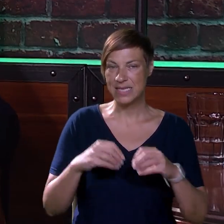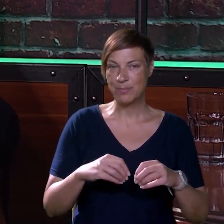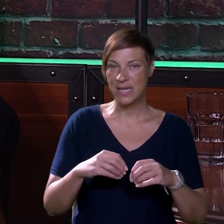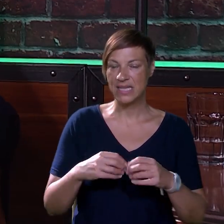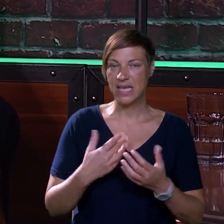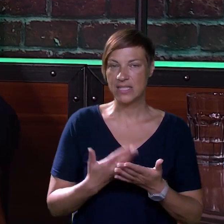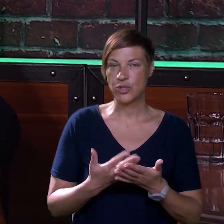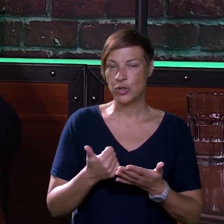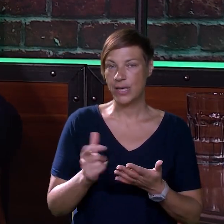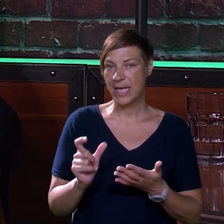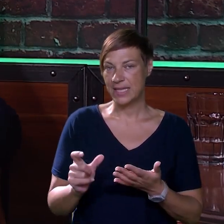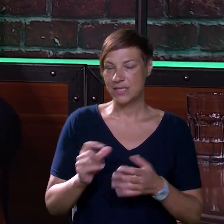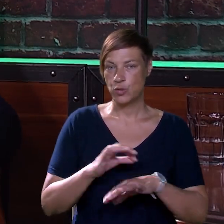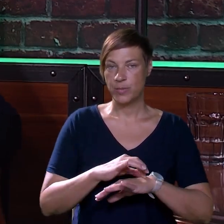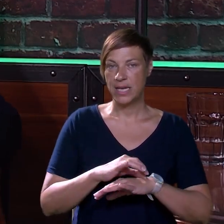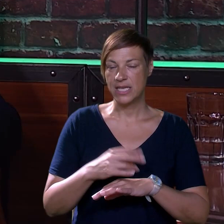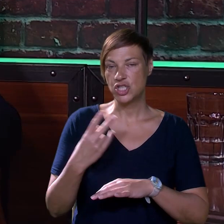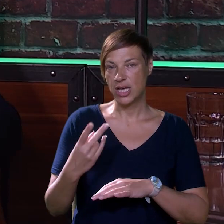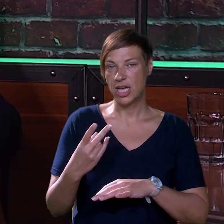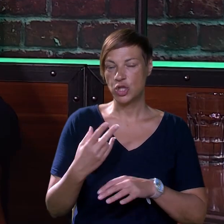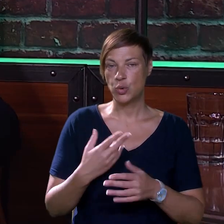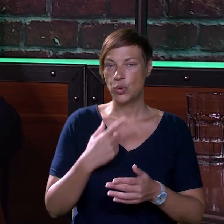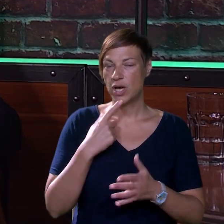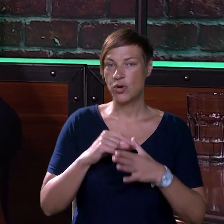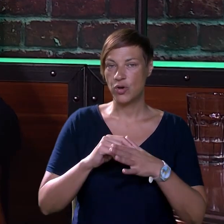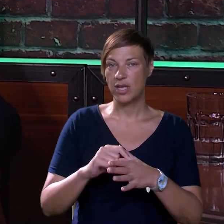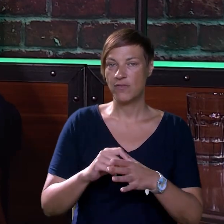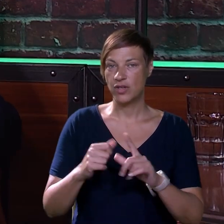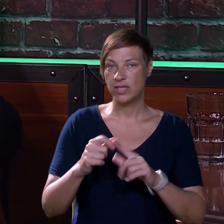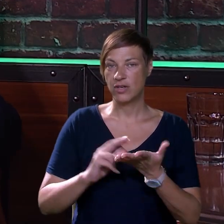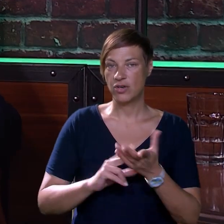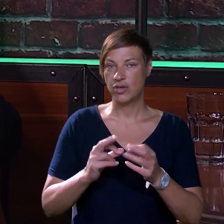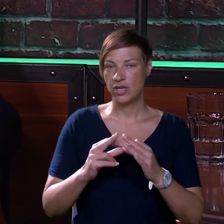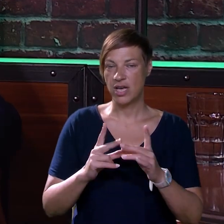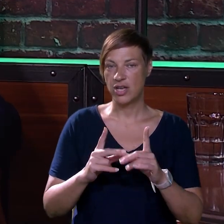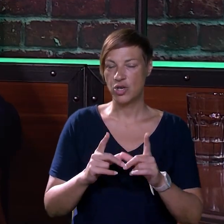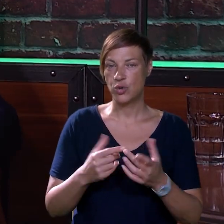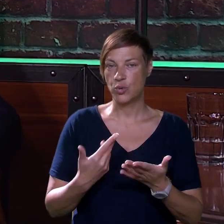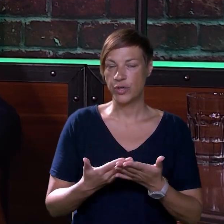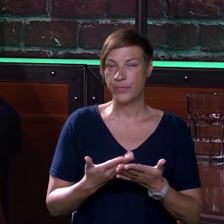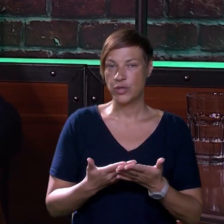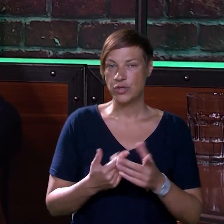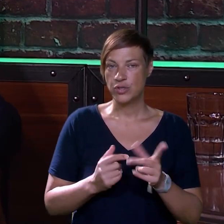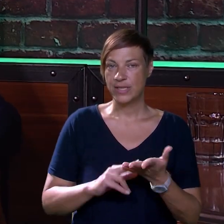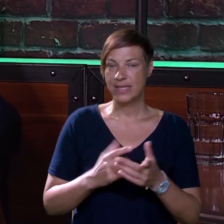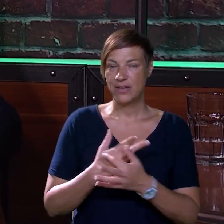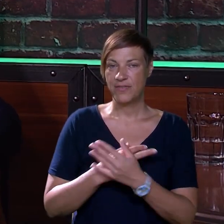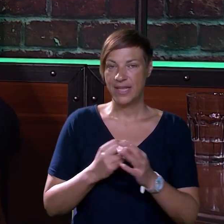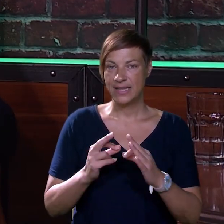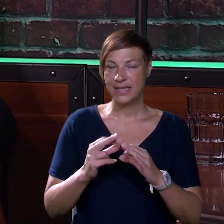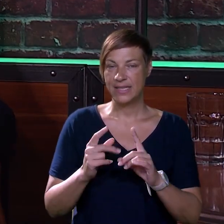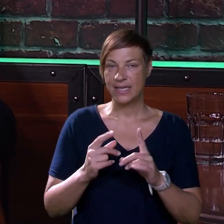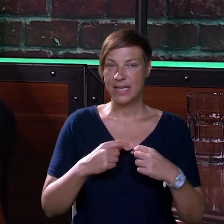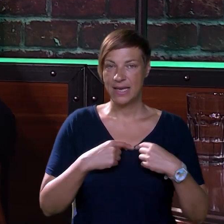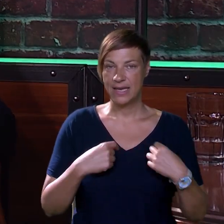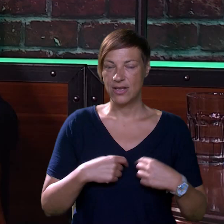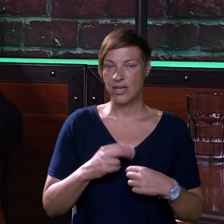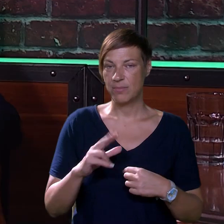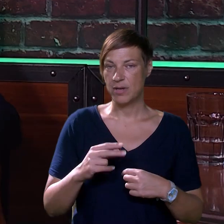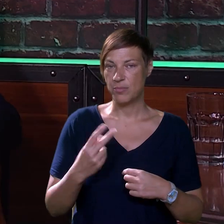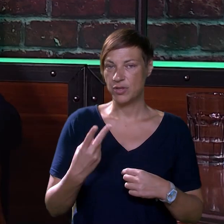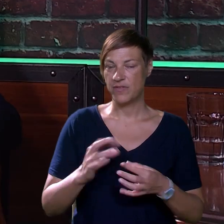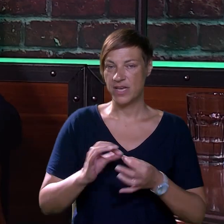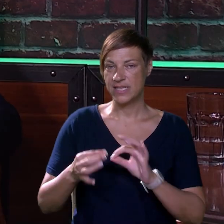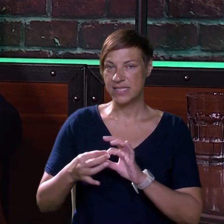dalje. Znači, to je jedna skupina liječnika. Druga je koja vodi koronarnu, koja ima intervencije, znači to su interventni kardiolozi. Mi imamo dva